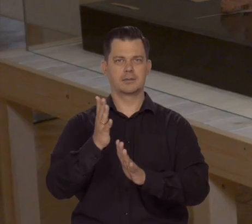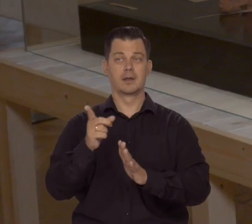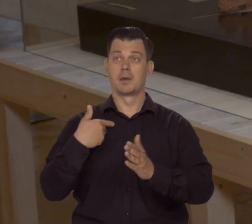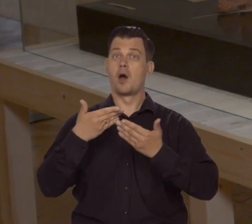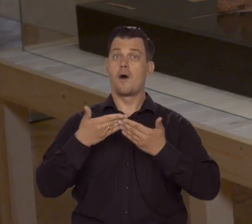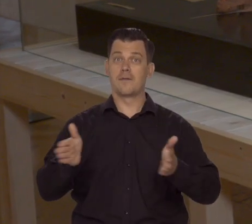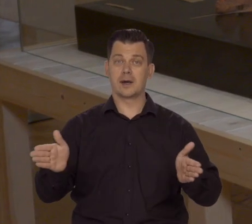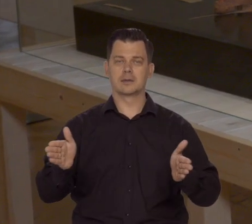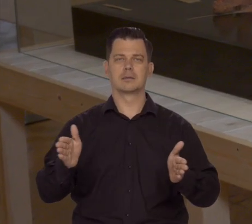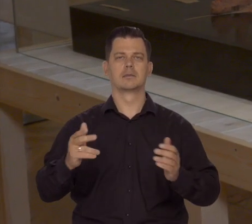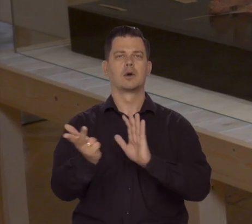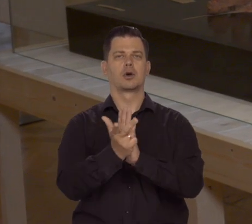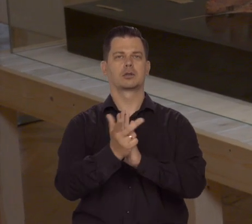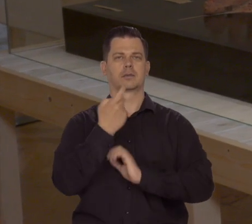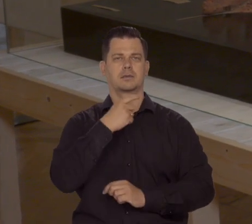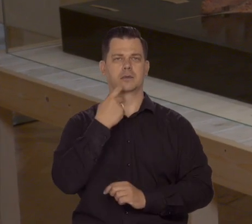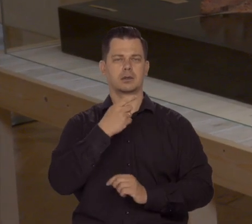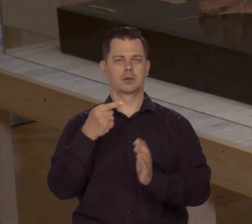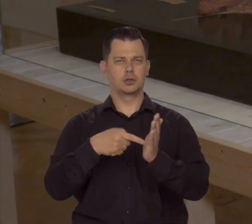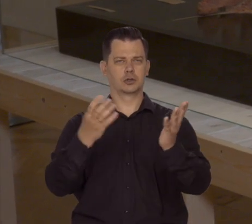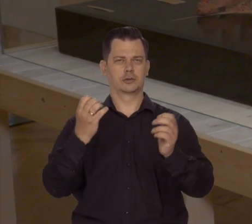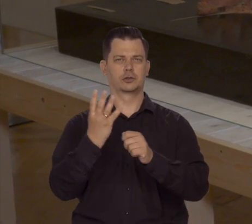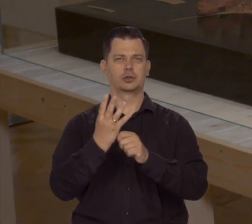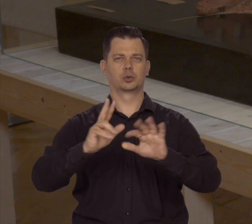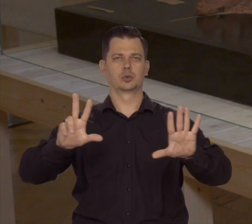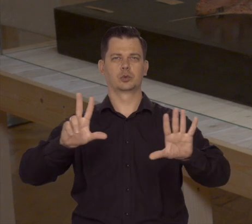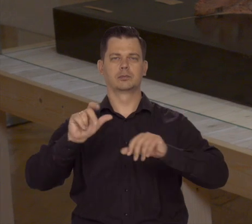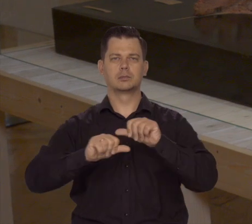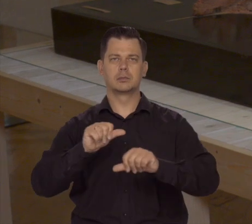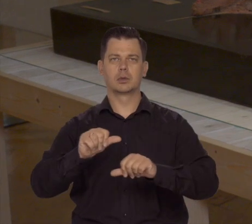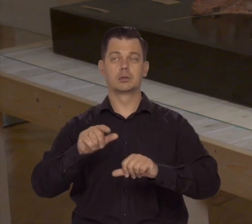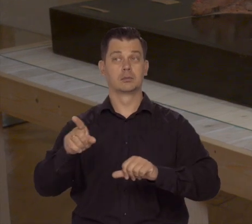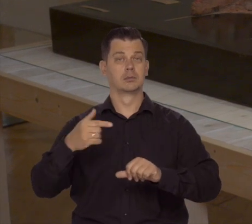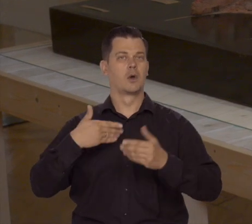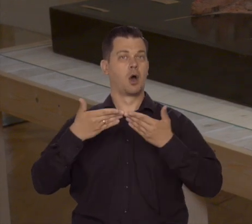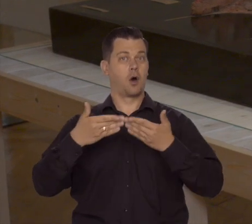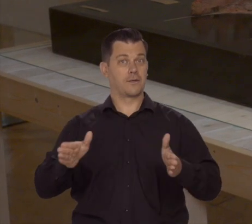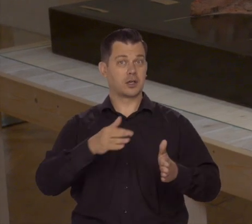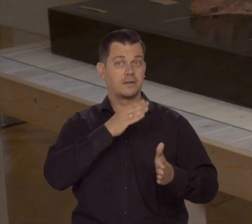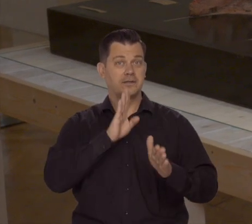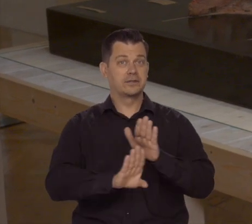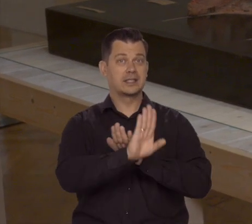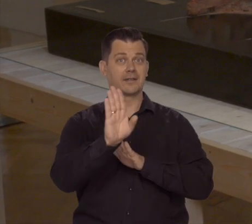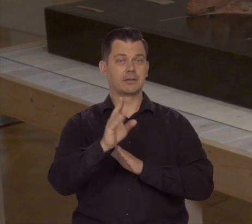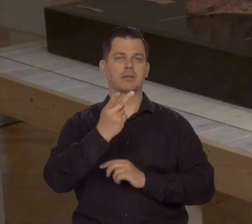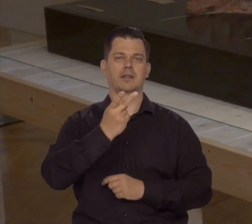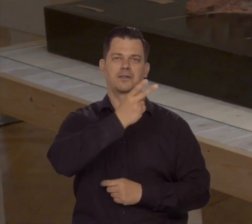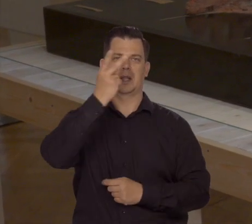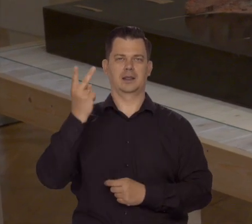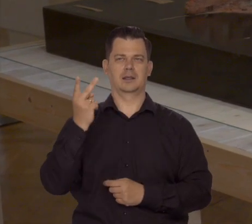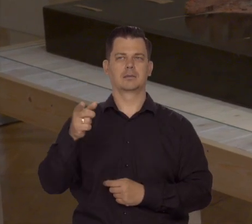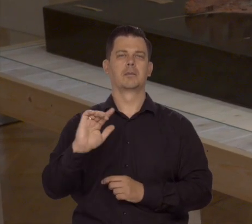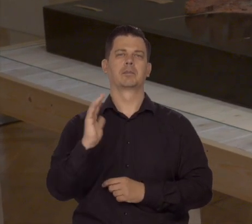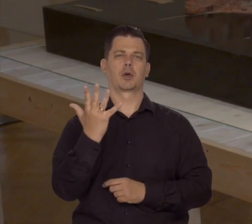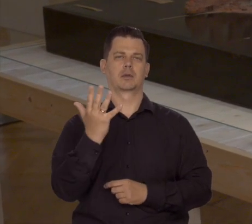Na dzień wernisażu wyznaczano 18 kwietnia 1948 roku, włączając tym samym otwarcie wystawy w dwudniowy program